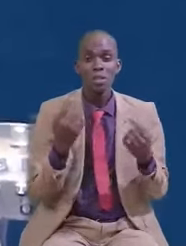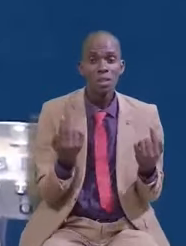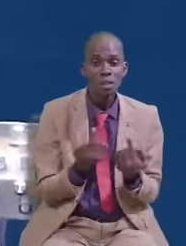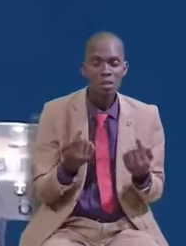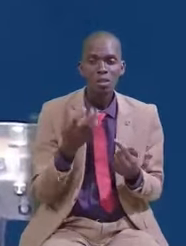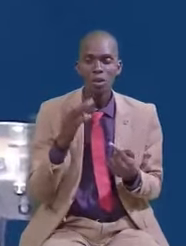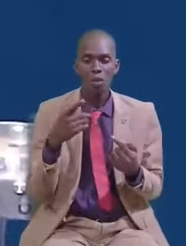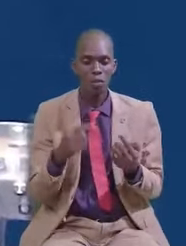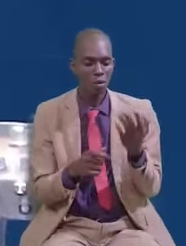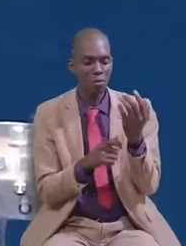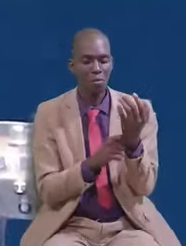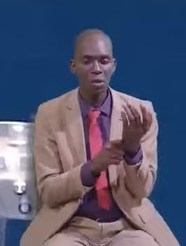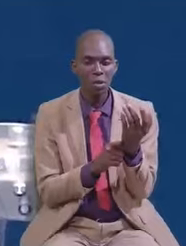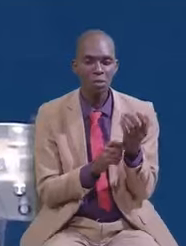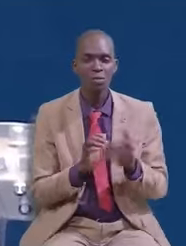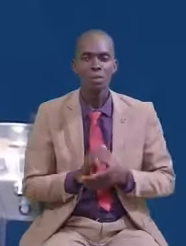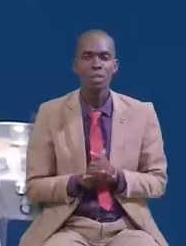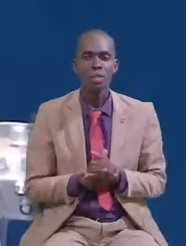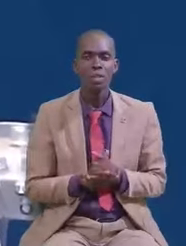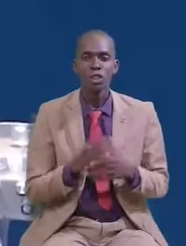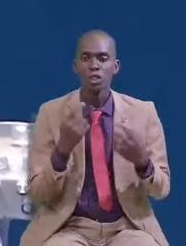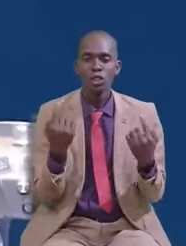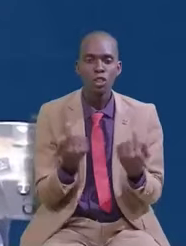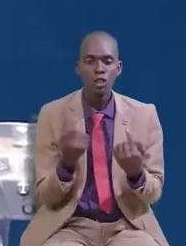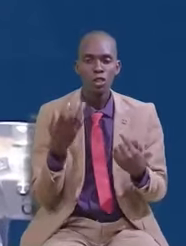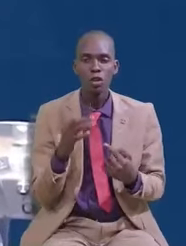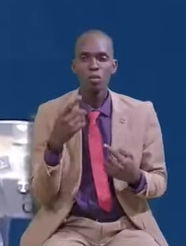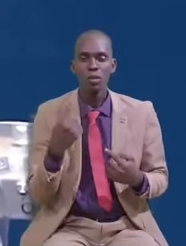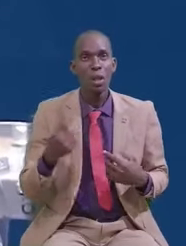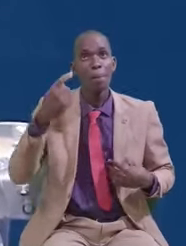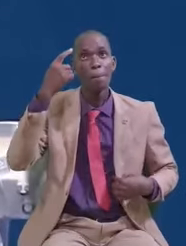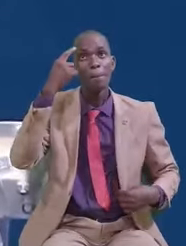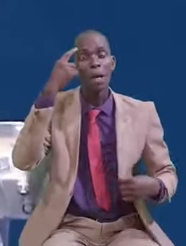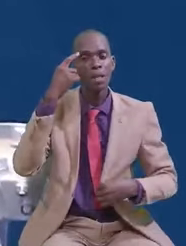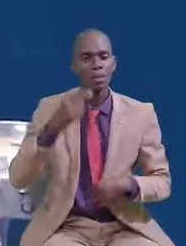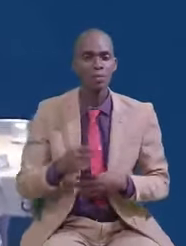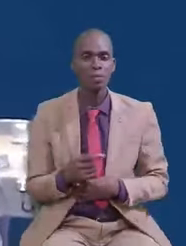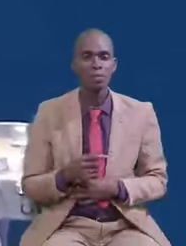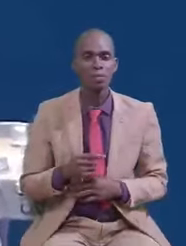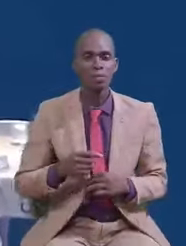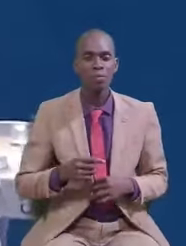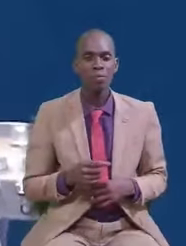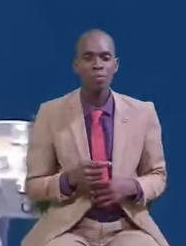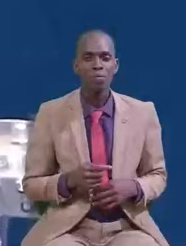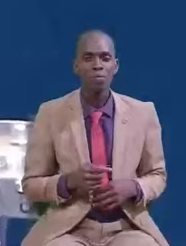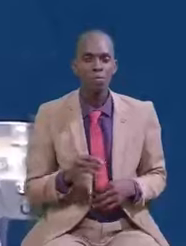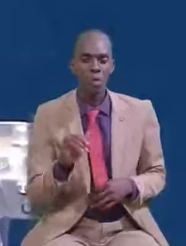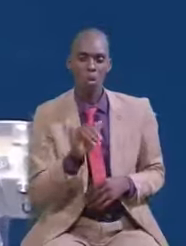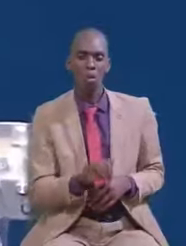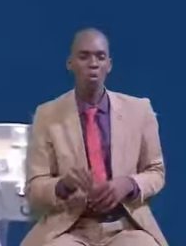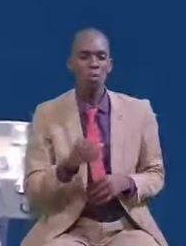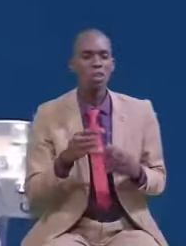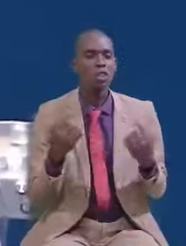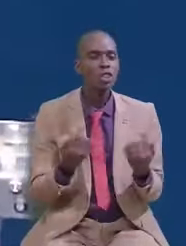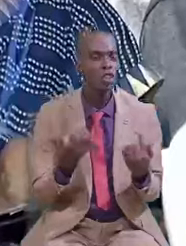chair, la transgression de la pensée, la transgression de tous les